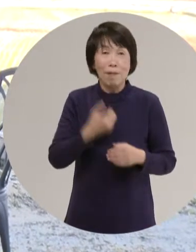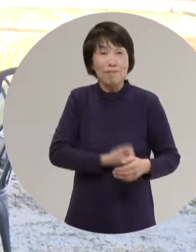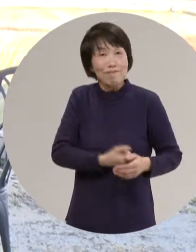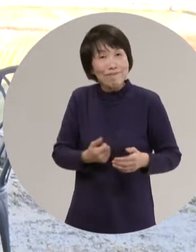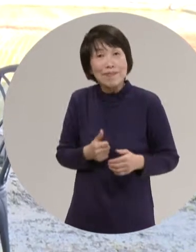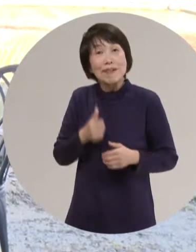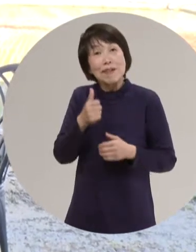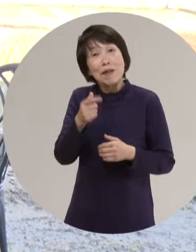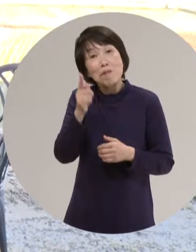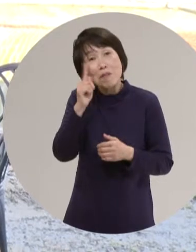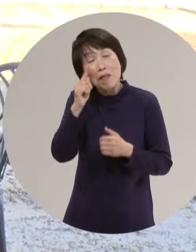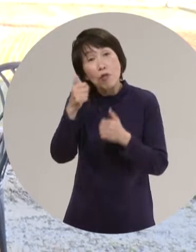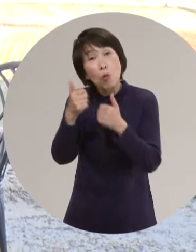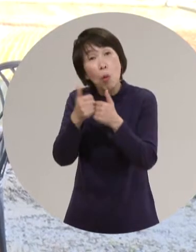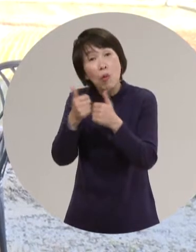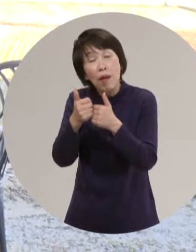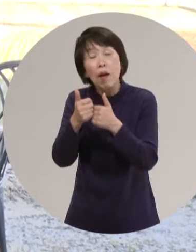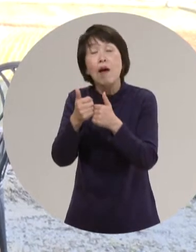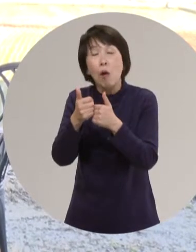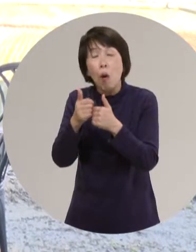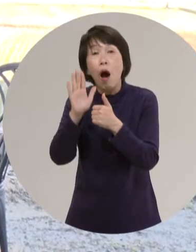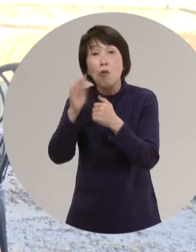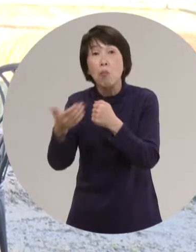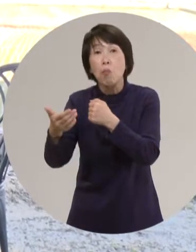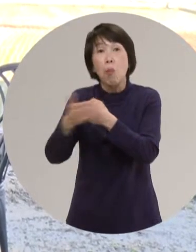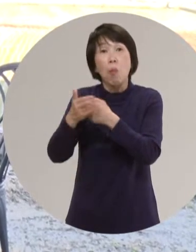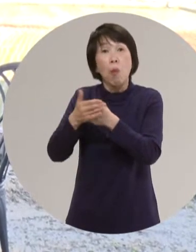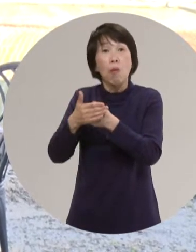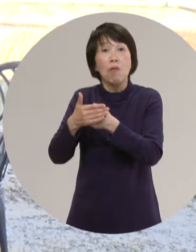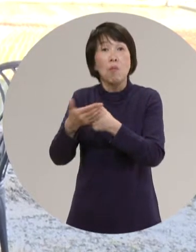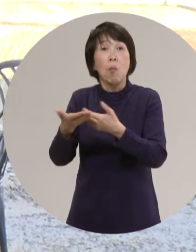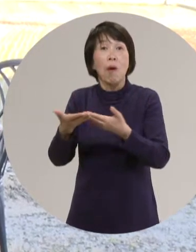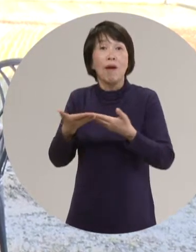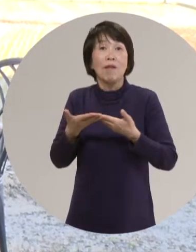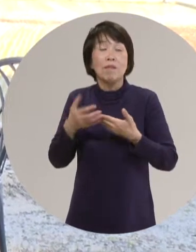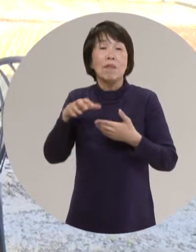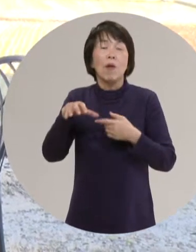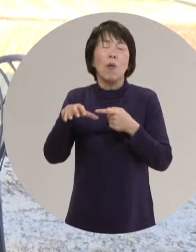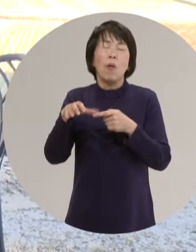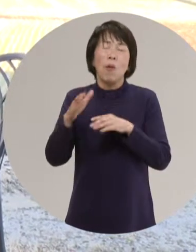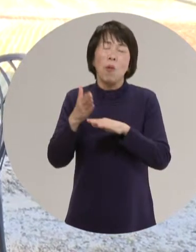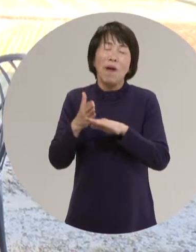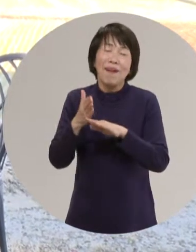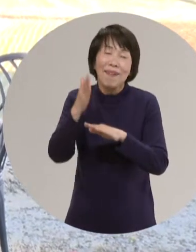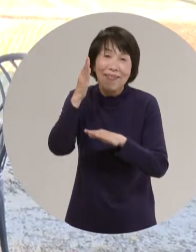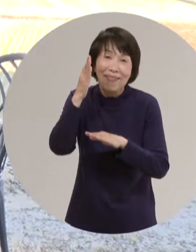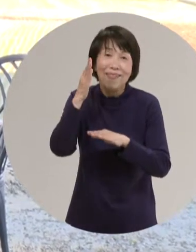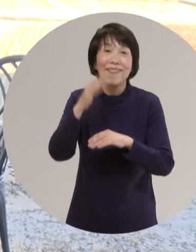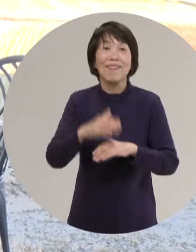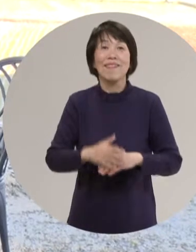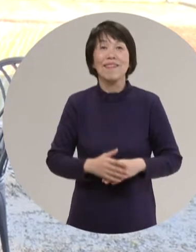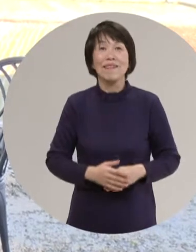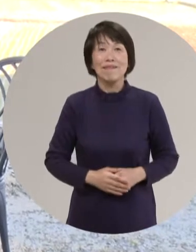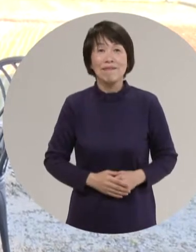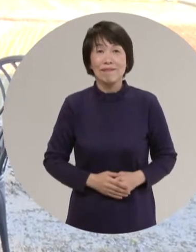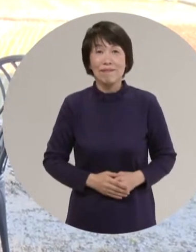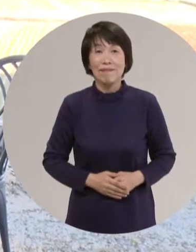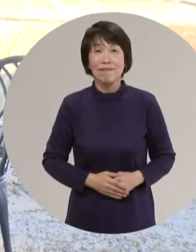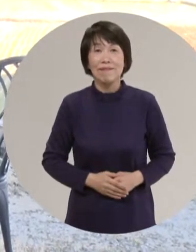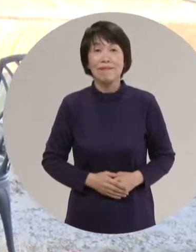っかけは些細だったんですけど、そういうサポートしてくれる場所があるっていうのはすごいありがたいなと思ってます